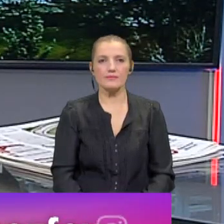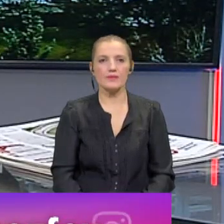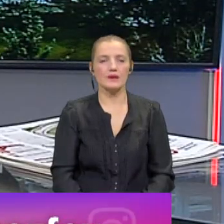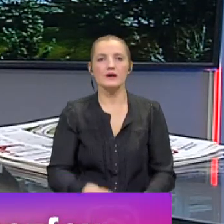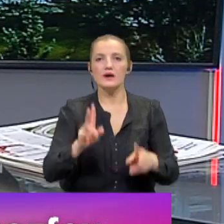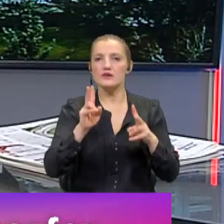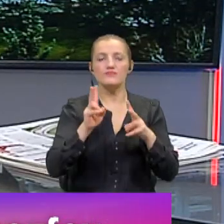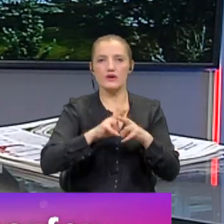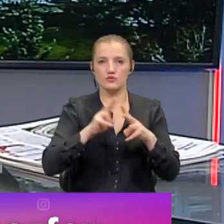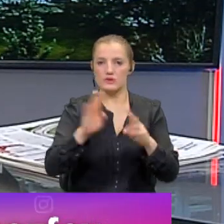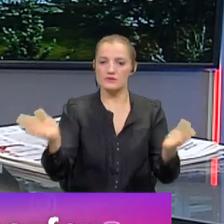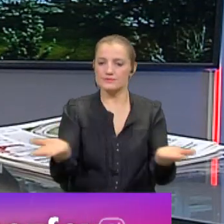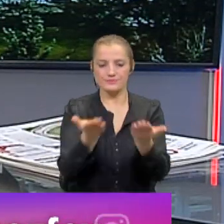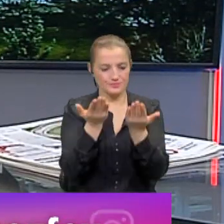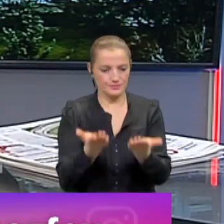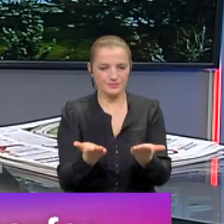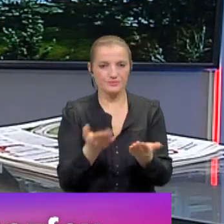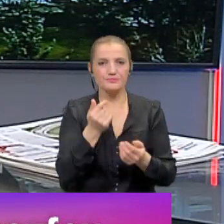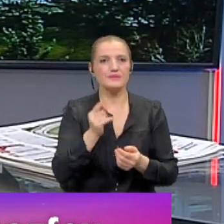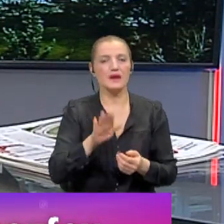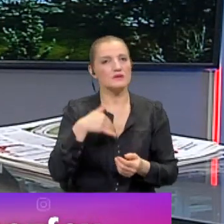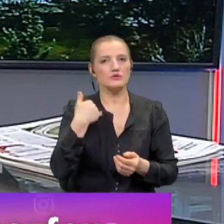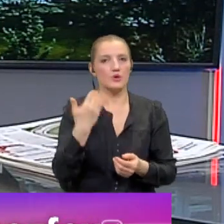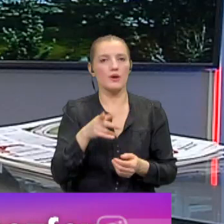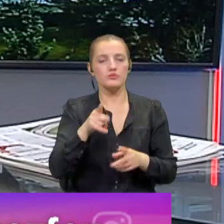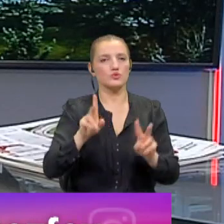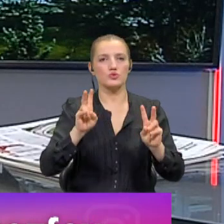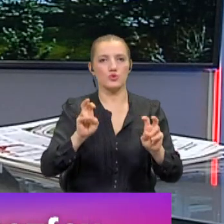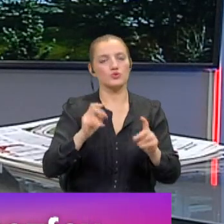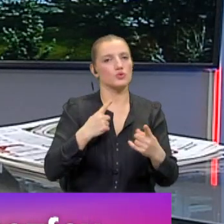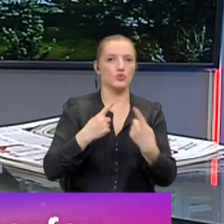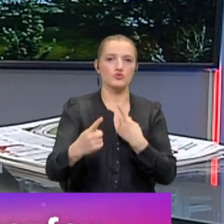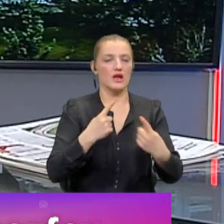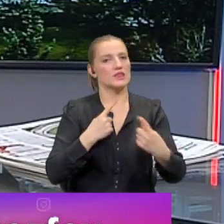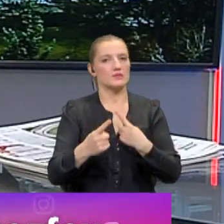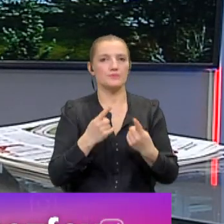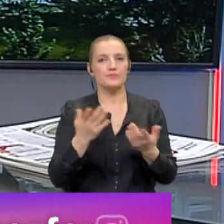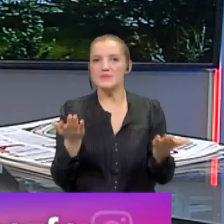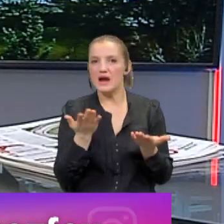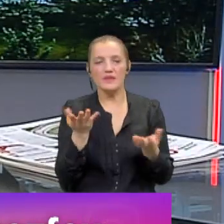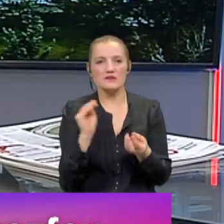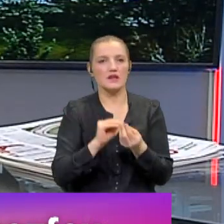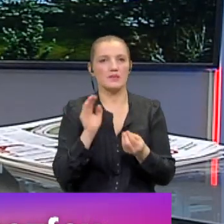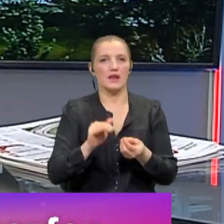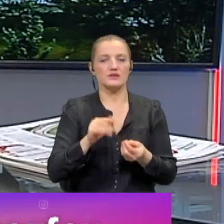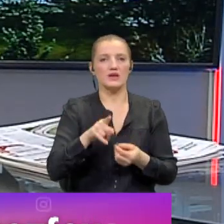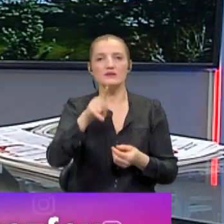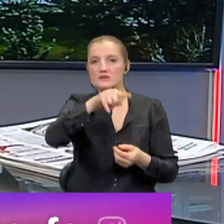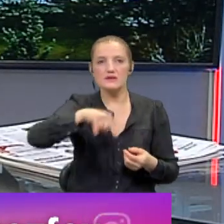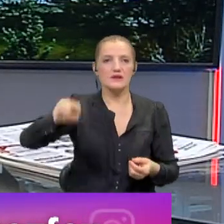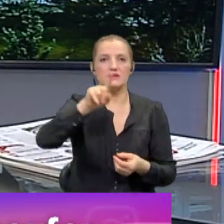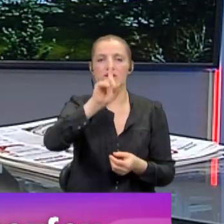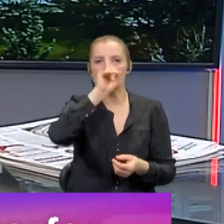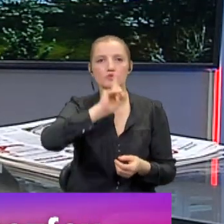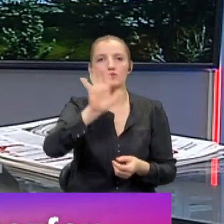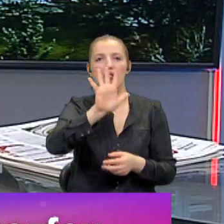fatura larımızı önünüze koy duysanız birazdan bu konuyu bir konuşalım acaba size ne kadar zam gelecek Siz